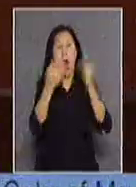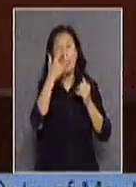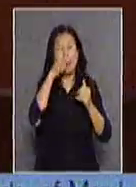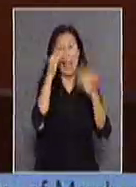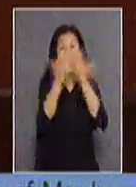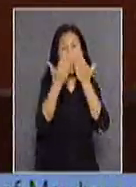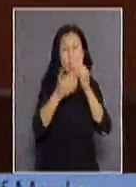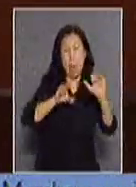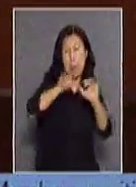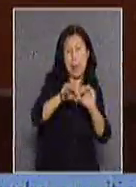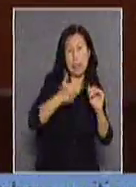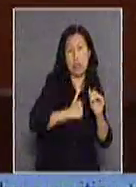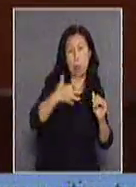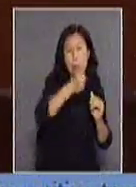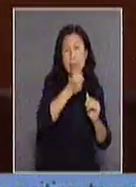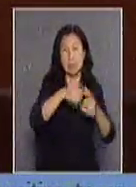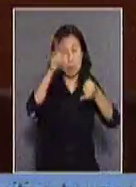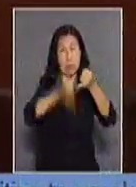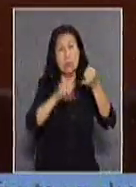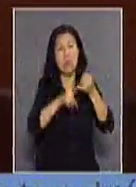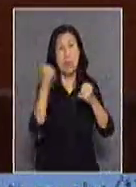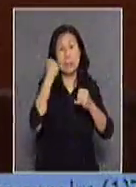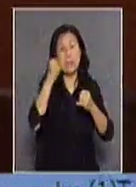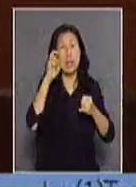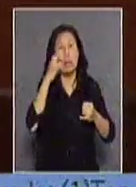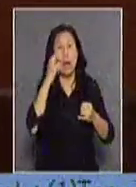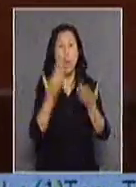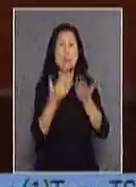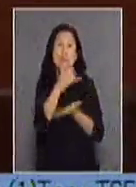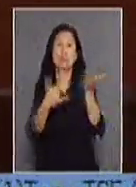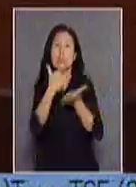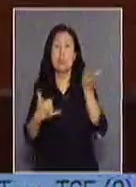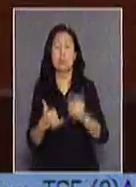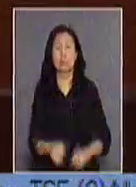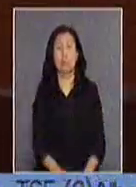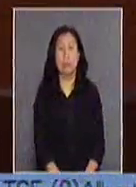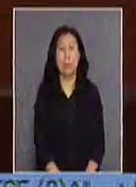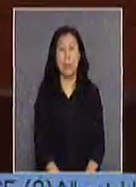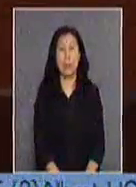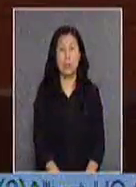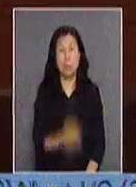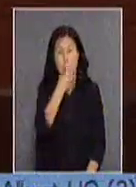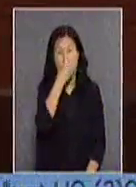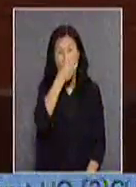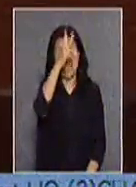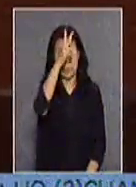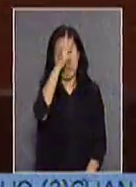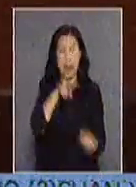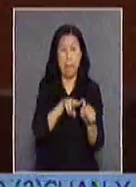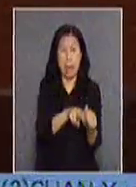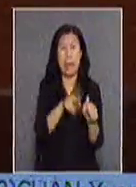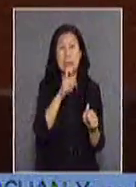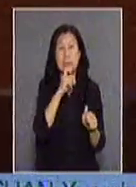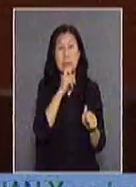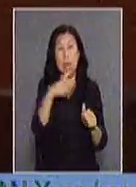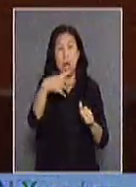者，最後呢就要積極考慮打退堂鼓。特區政府是否想迫到投資者解散